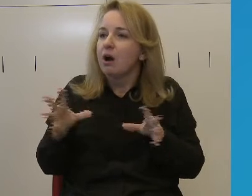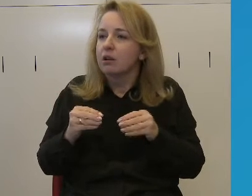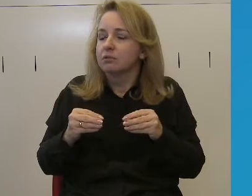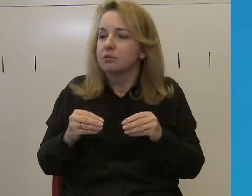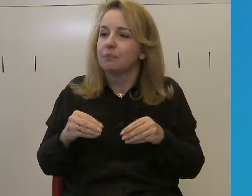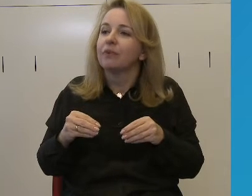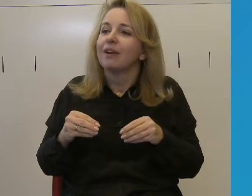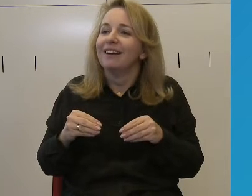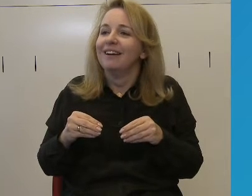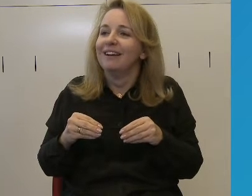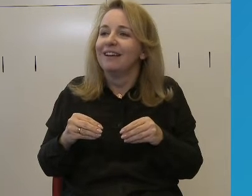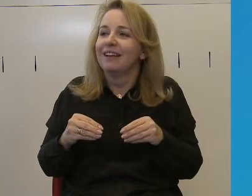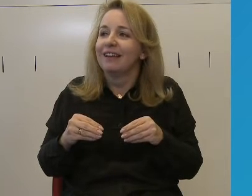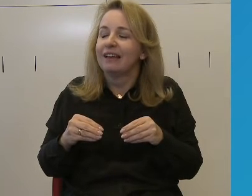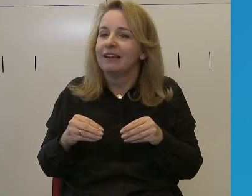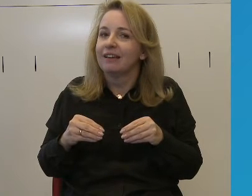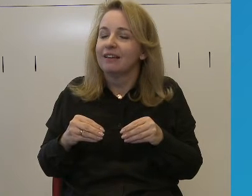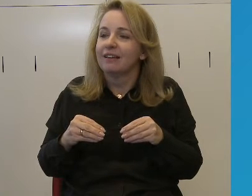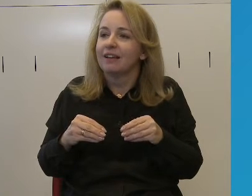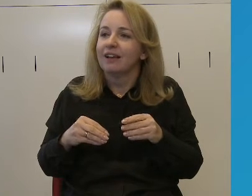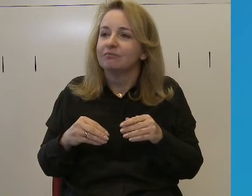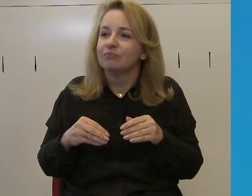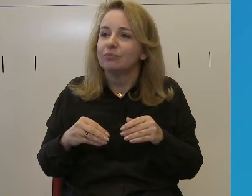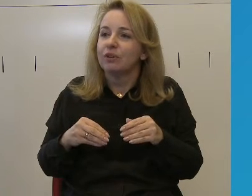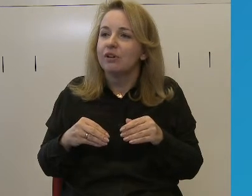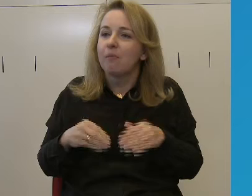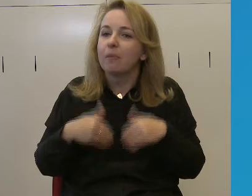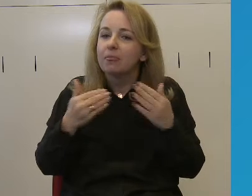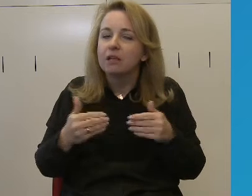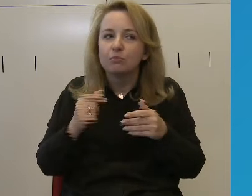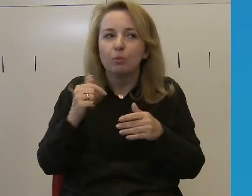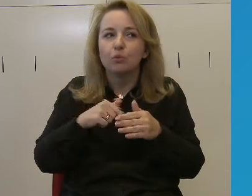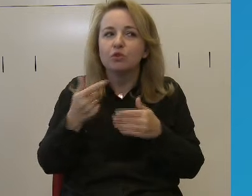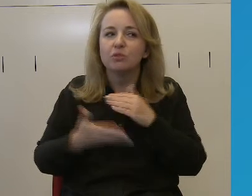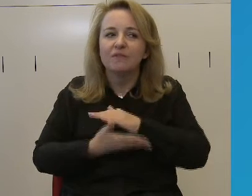tutaj kolejny przykład, powinien być wsparty przez narzędzia ICT.